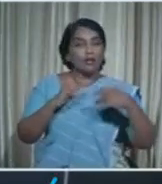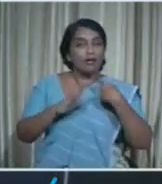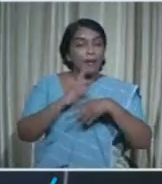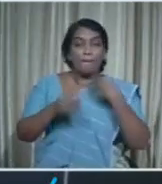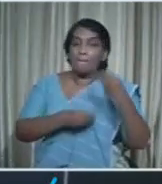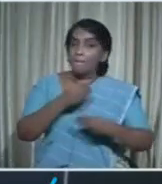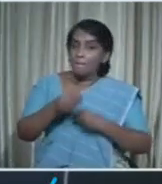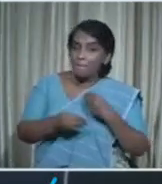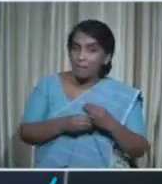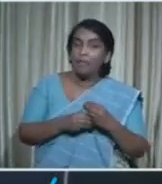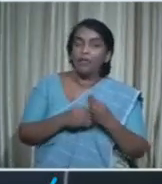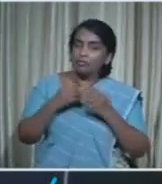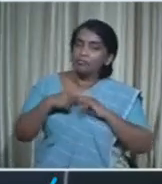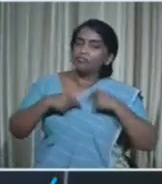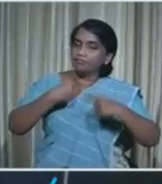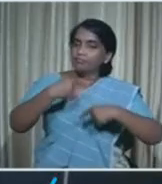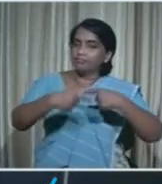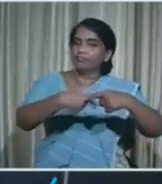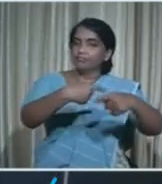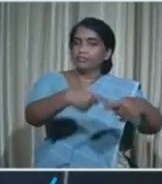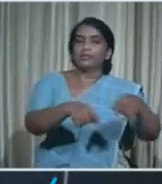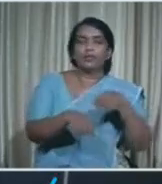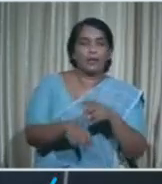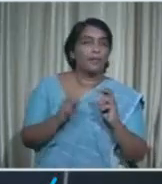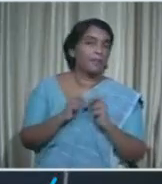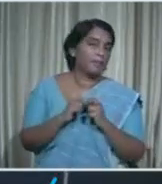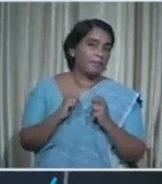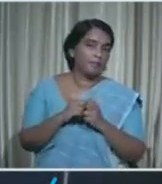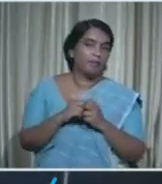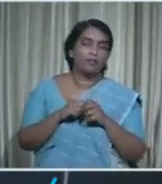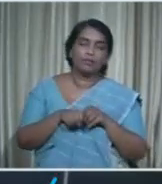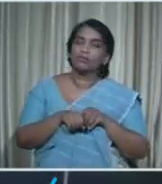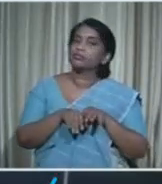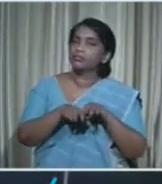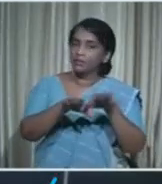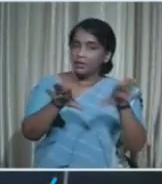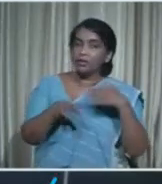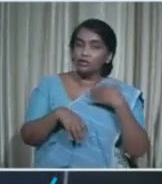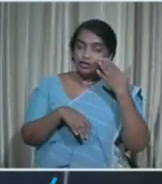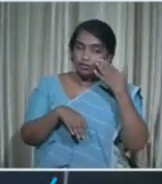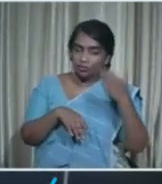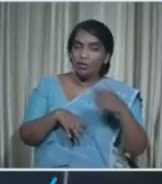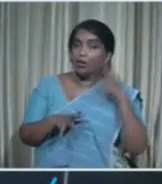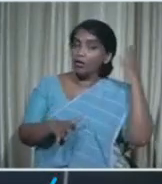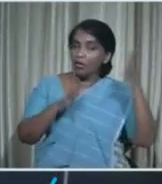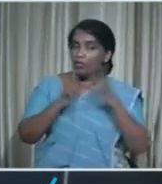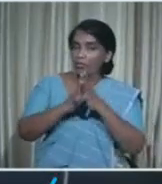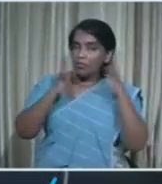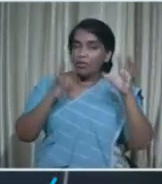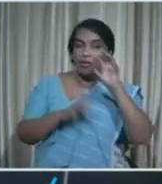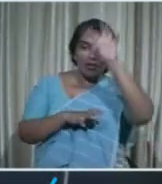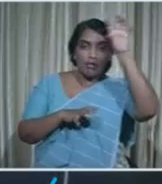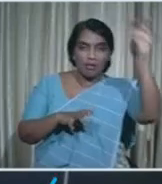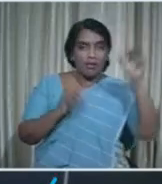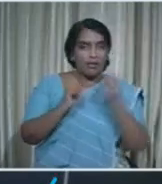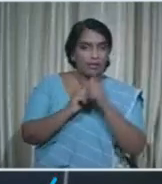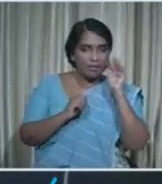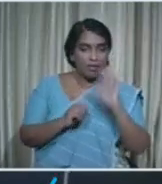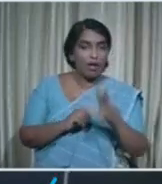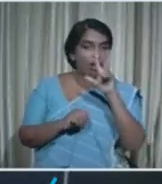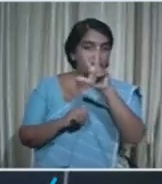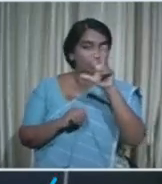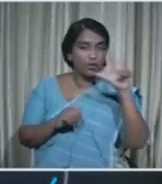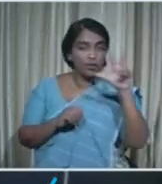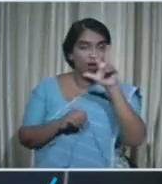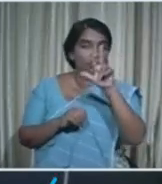व्यापारी के अट दक्वा मे मे कार्य रगने आनो अभी दक् मेक लोके बोहोर अट वाले सिद्ध वेनो असुअट असुना मे